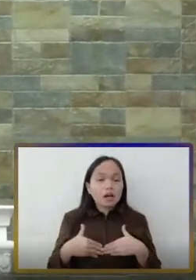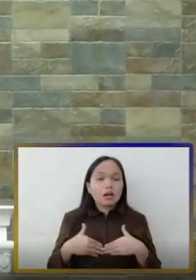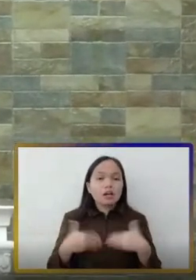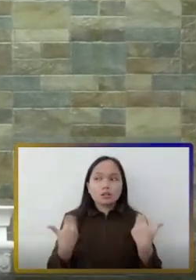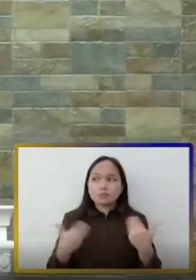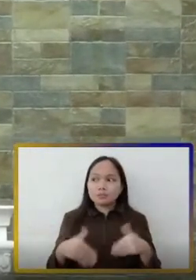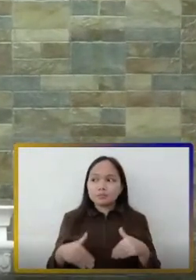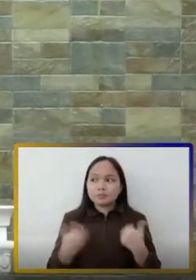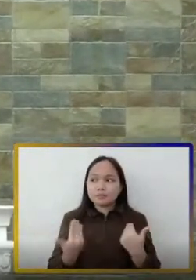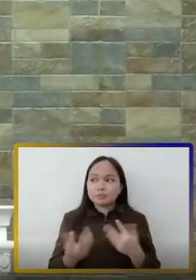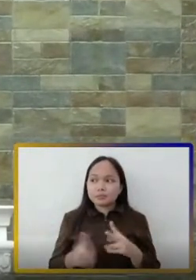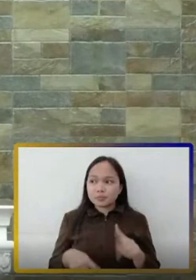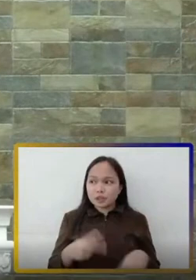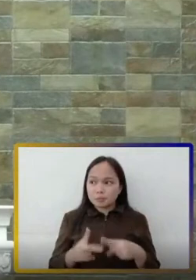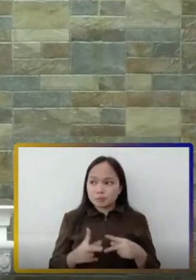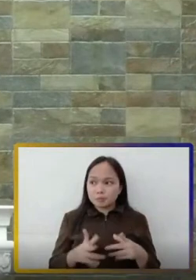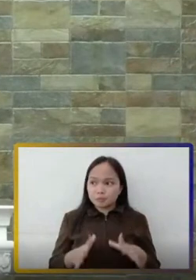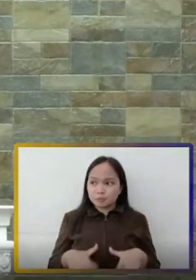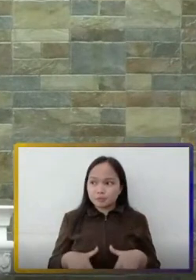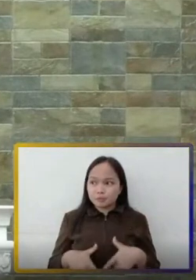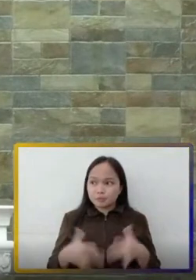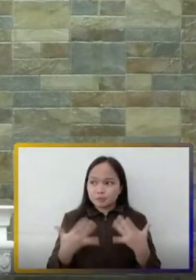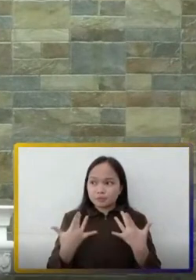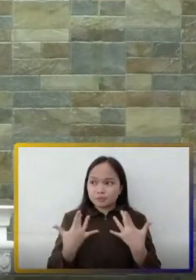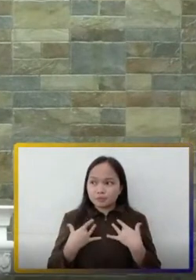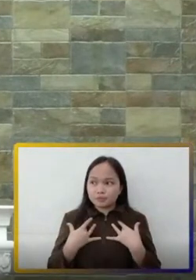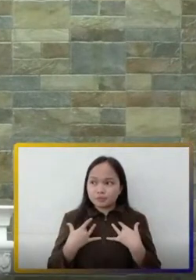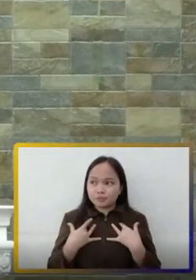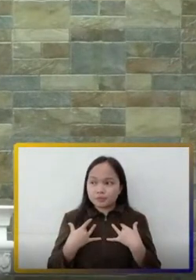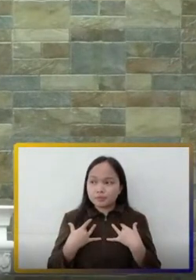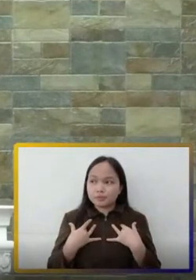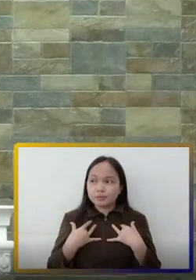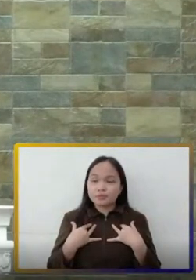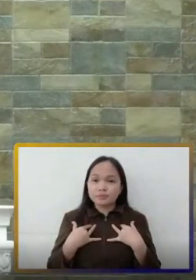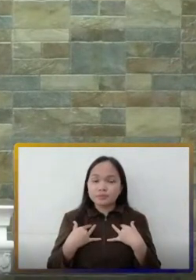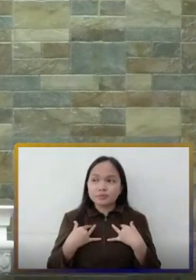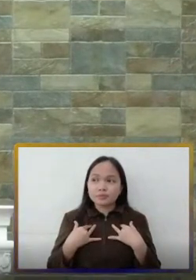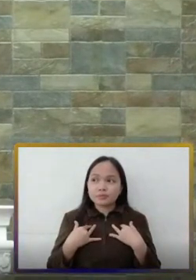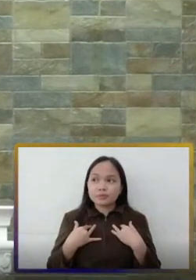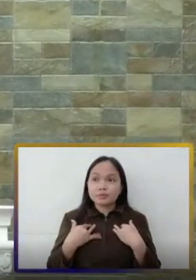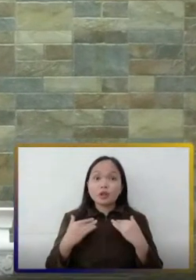people's lives ay maiaangat natin, mga kapatid,